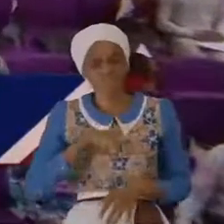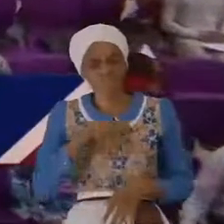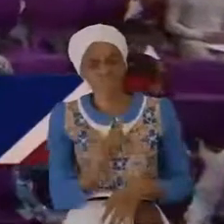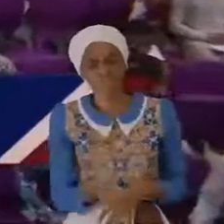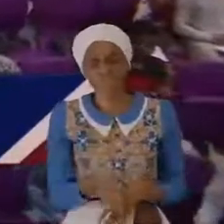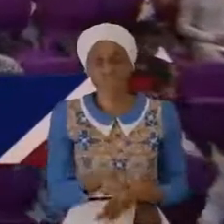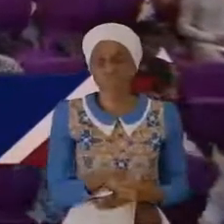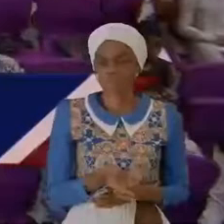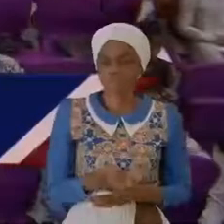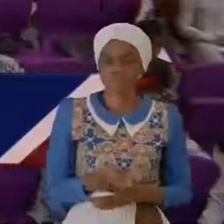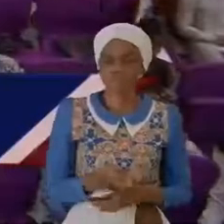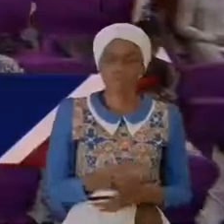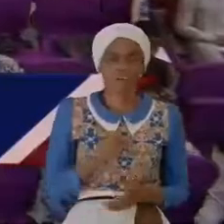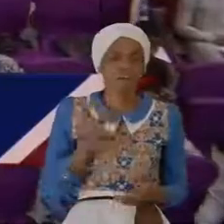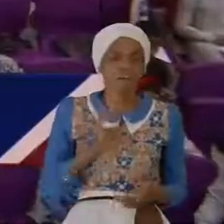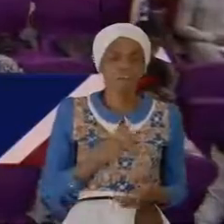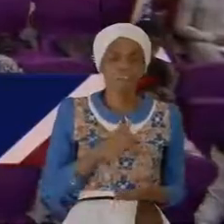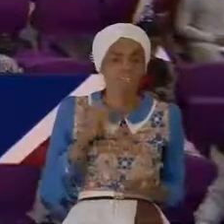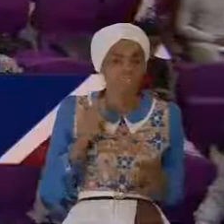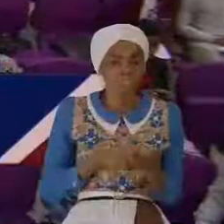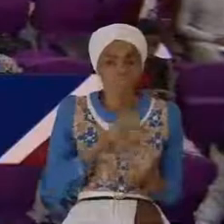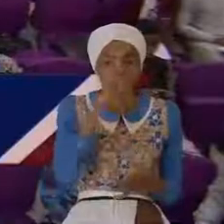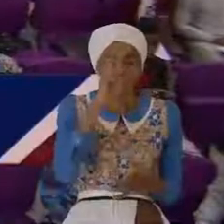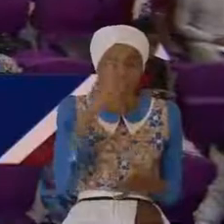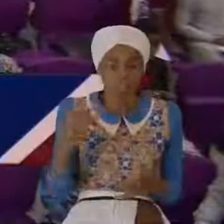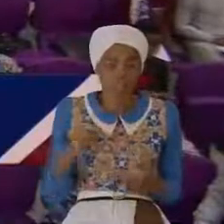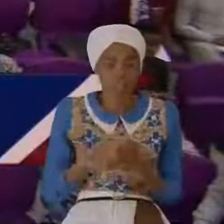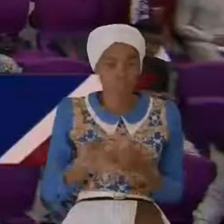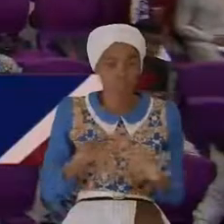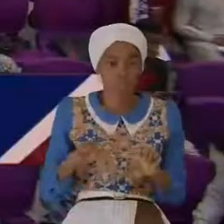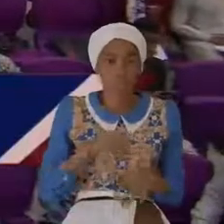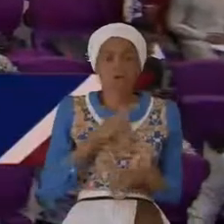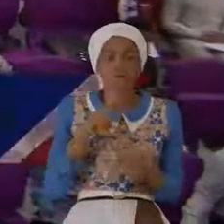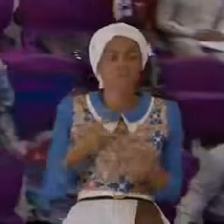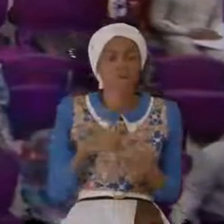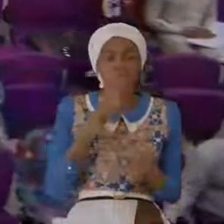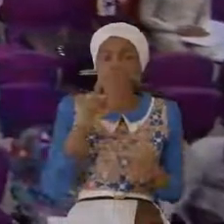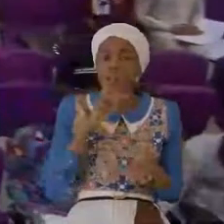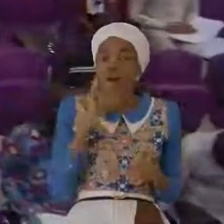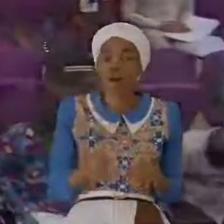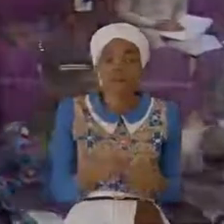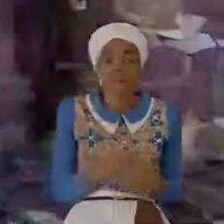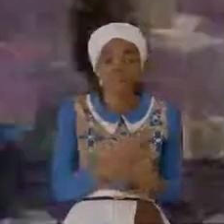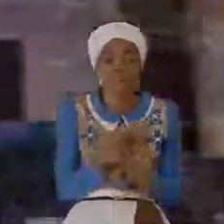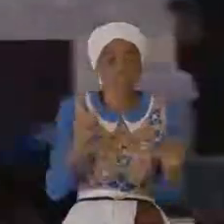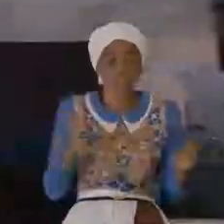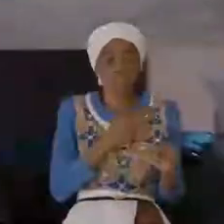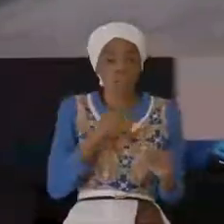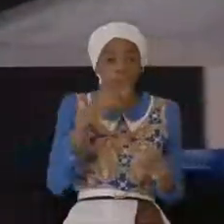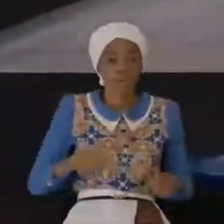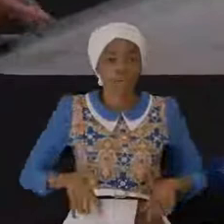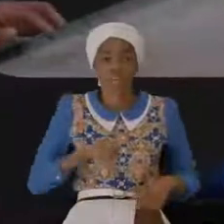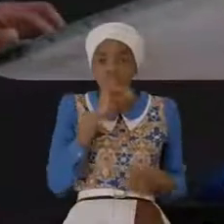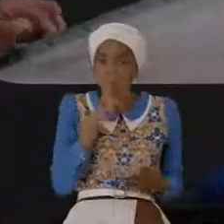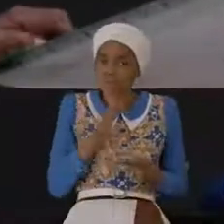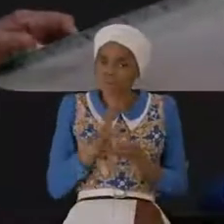religion, la religiosité et la tradition. Voici ce qu'il faut faire. Si vous êtes sauvé et que votre vie